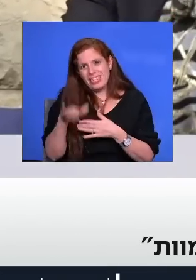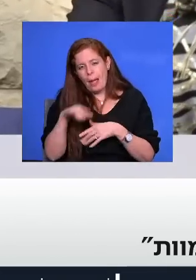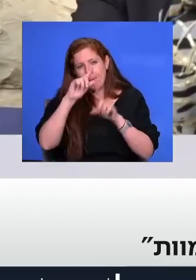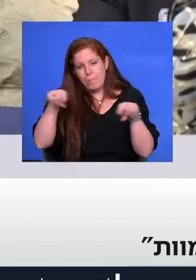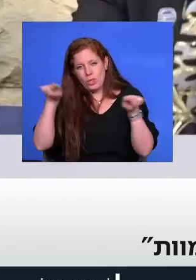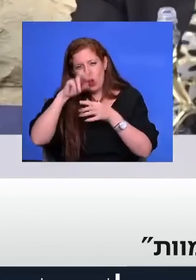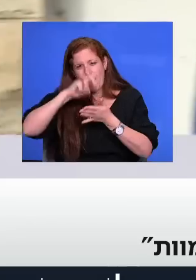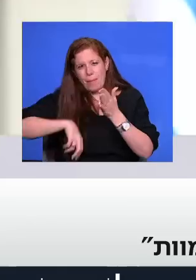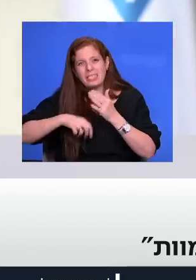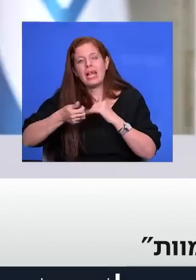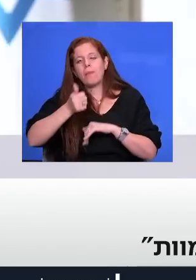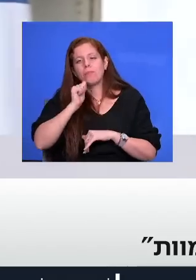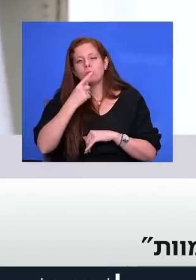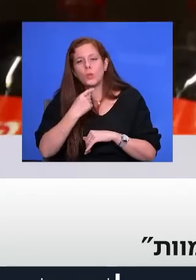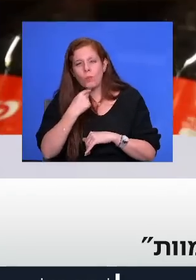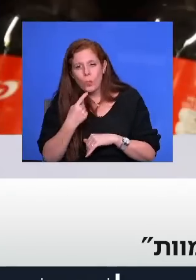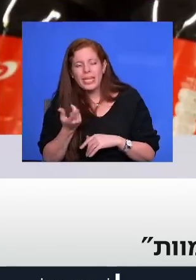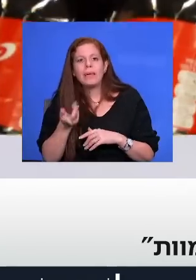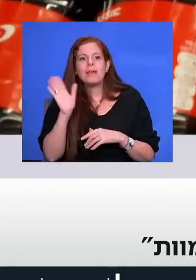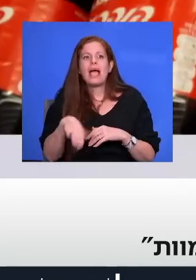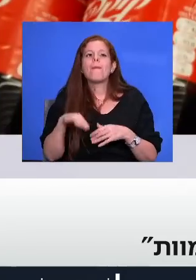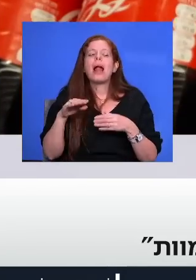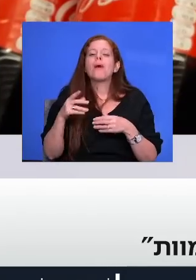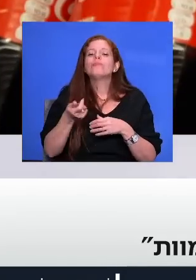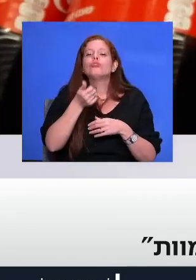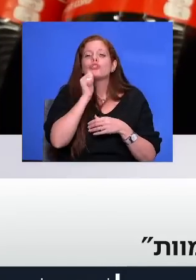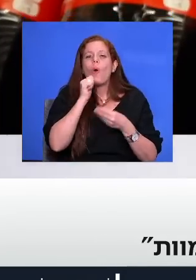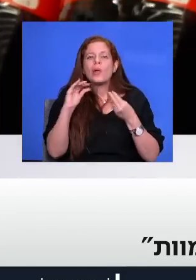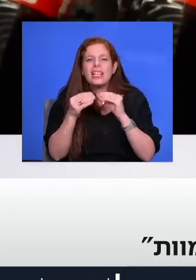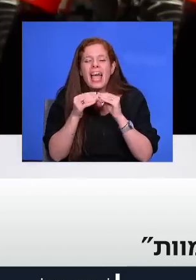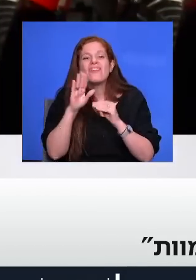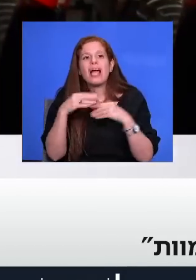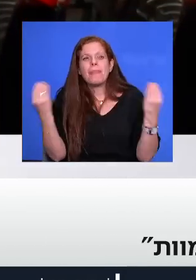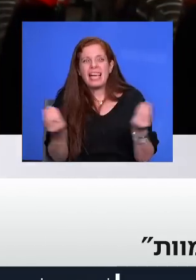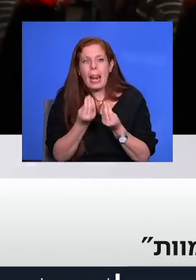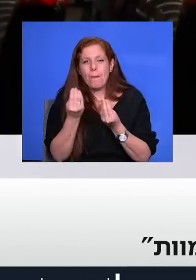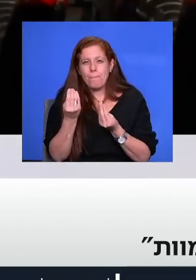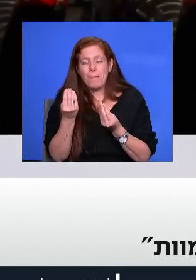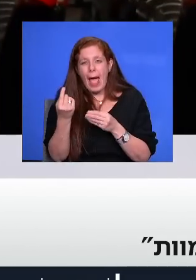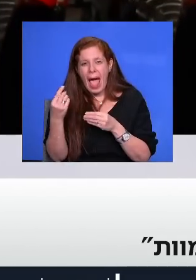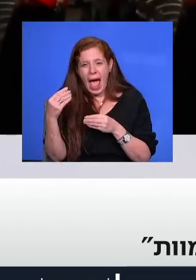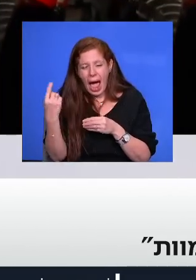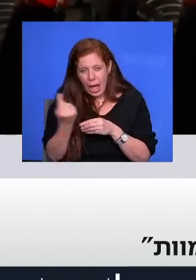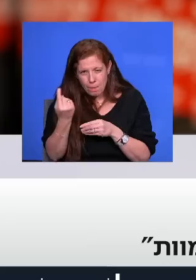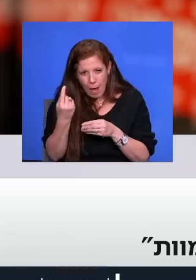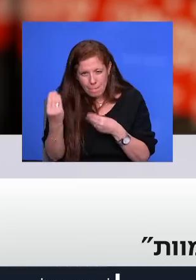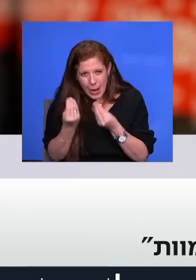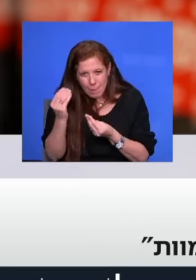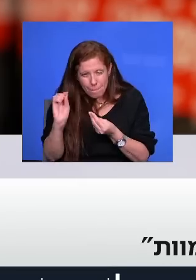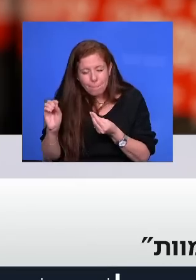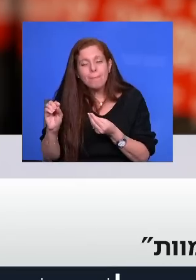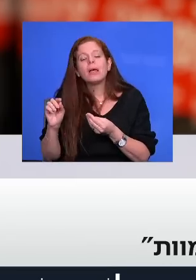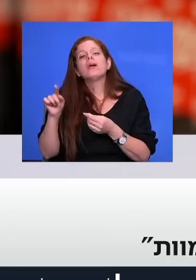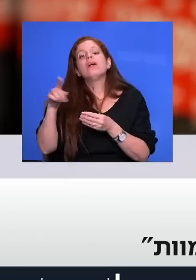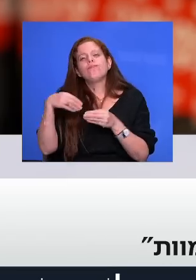המשקאות הממותקים, גם על ביטול המס על משקאות הדיאט וגם על כלים חד פעמיים, אבל הם אומרים ההחלטה הדרמטית ביותר היא